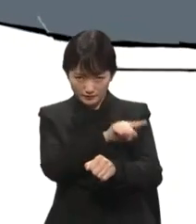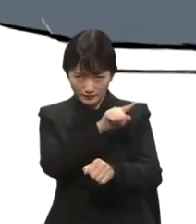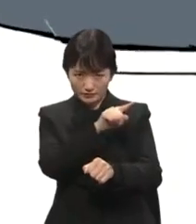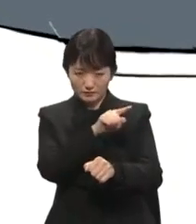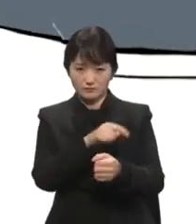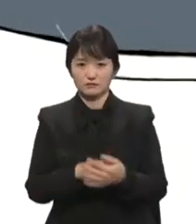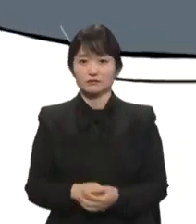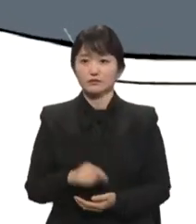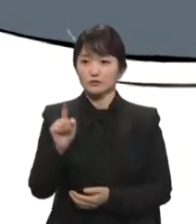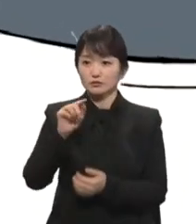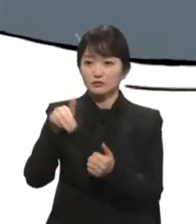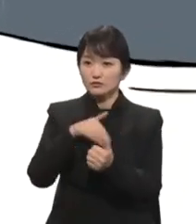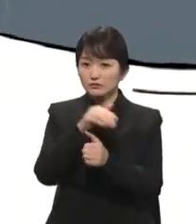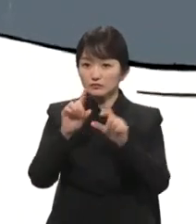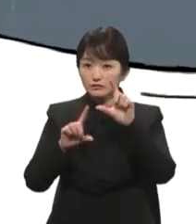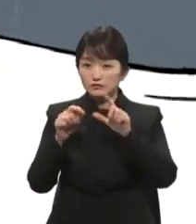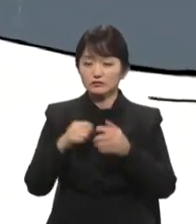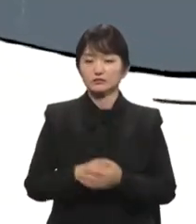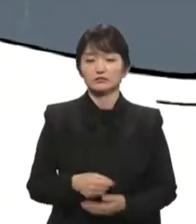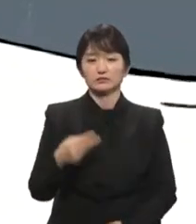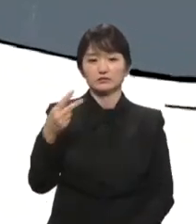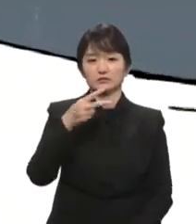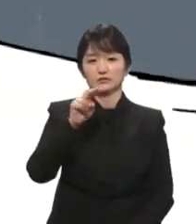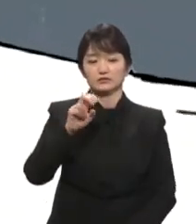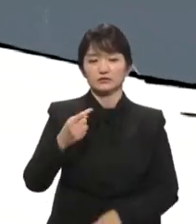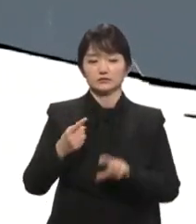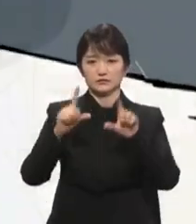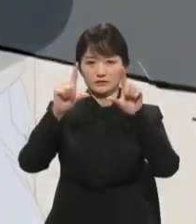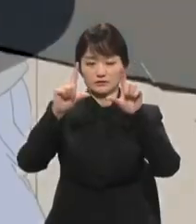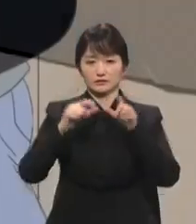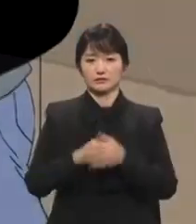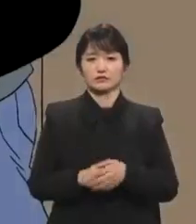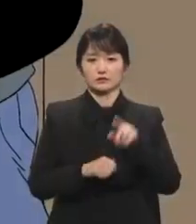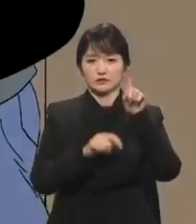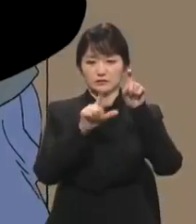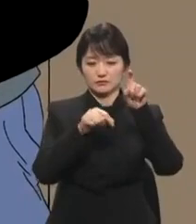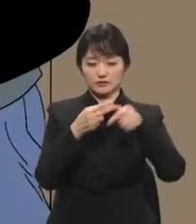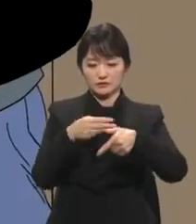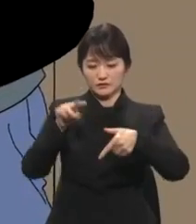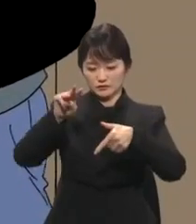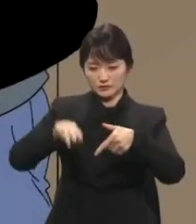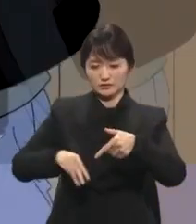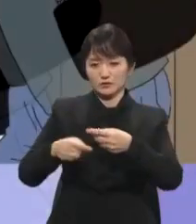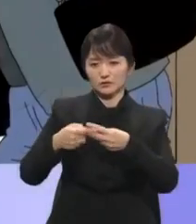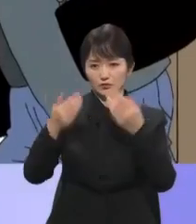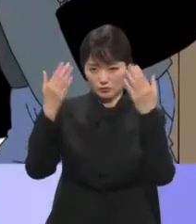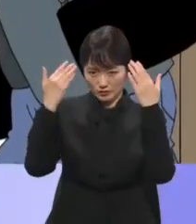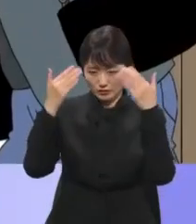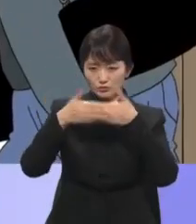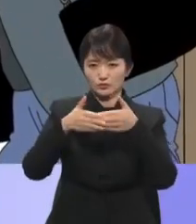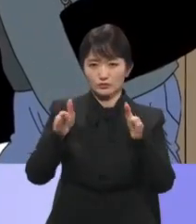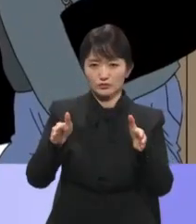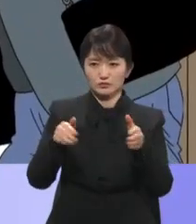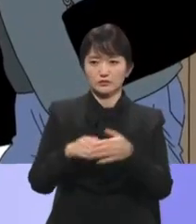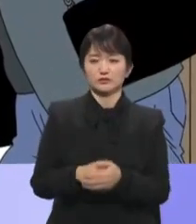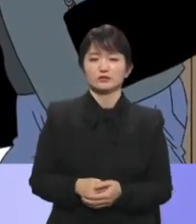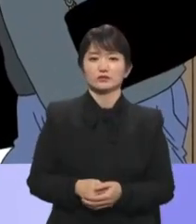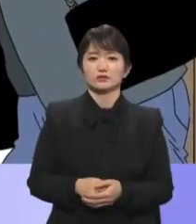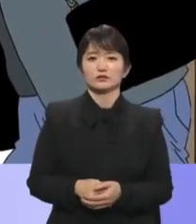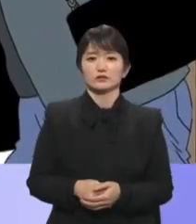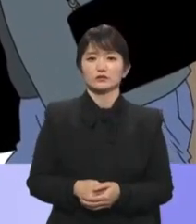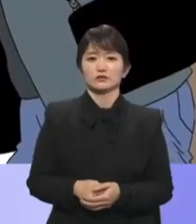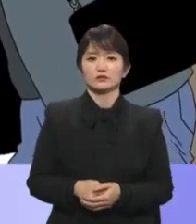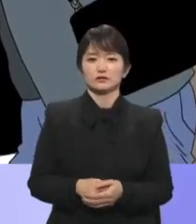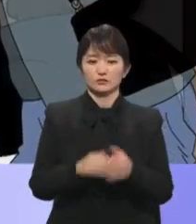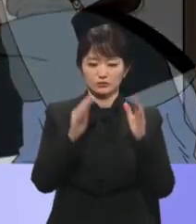변호사님 이거 어떤 상황입니까네 21년 11월에 이제 발생한 사건인데요 인천의 한 초등학교 교실의 학부모가 어 수업 중에 수업을